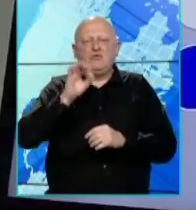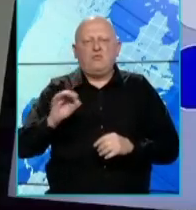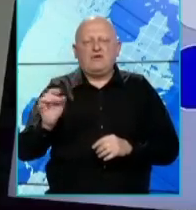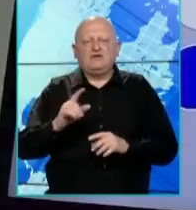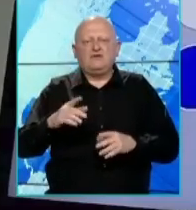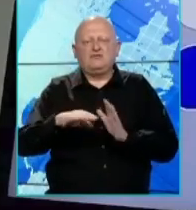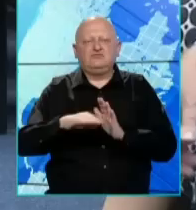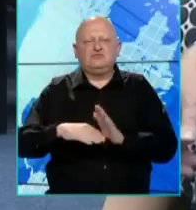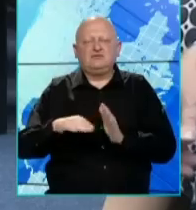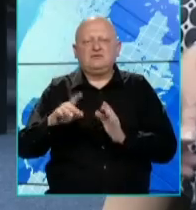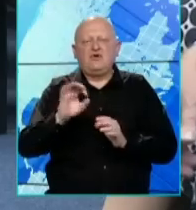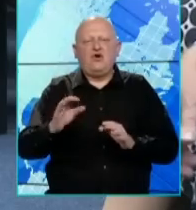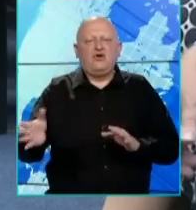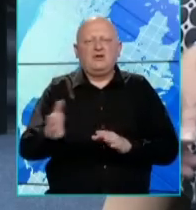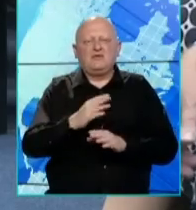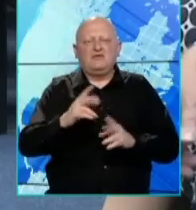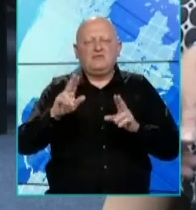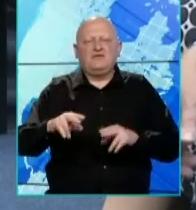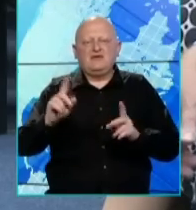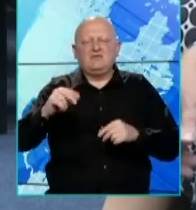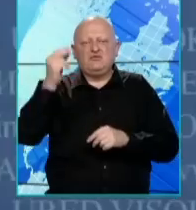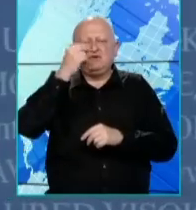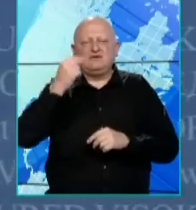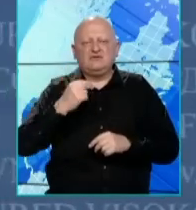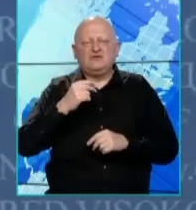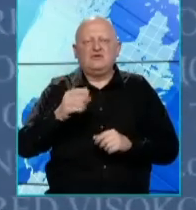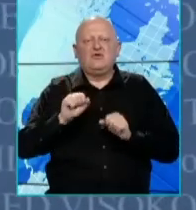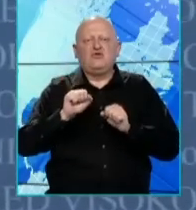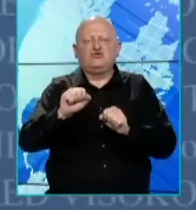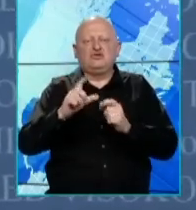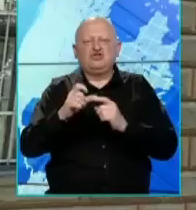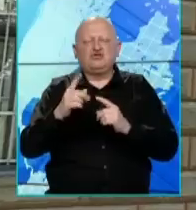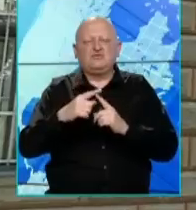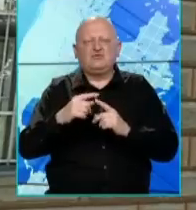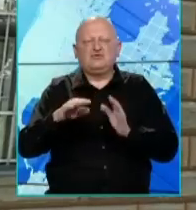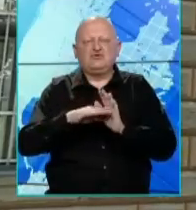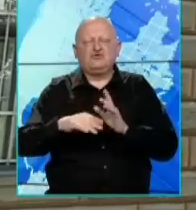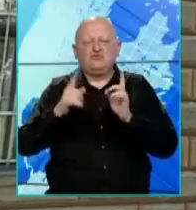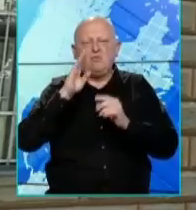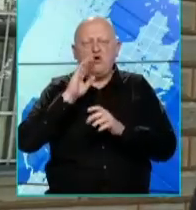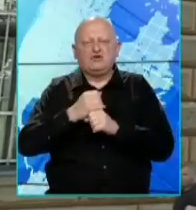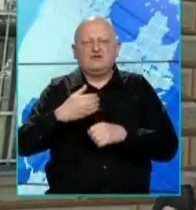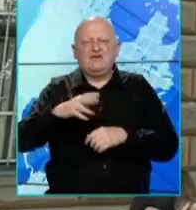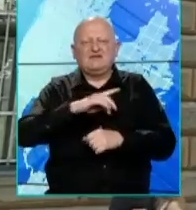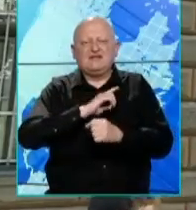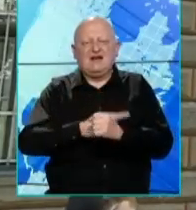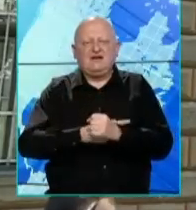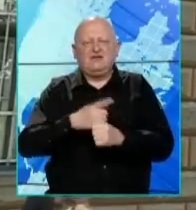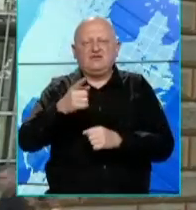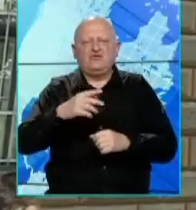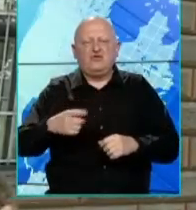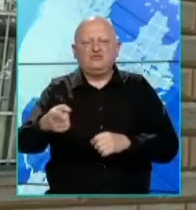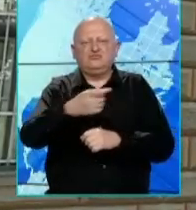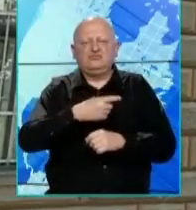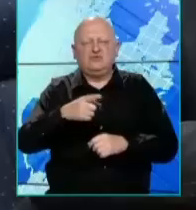dalje neustavni zakon o nepokretnoj imovini Republike Srpske. Iako ga je suspendovao Šmit, a Ustavni sud BiH stavio van snage, to za